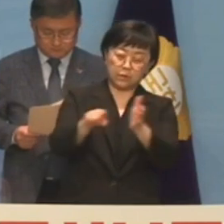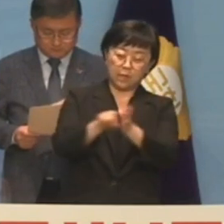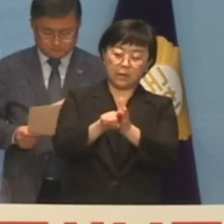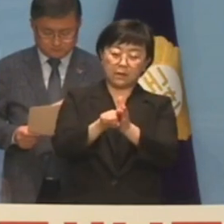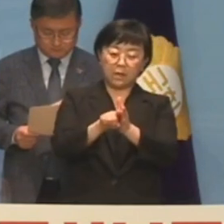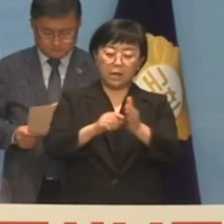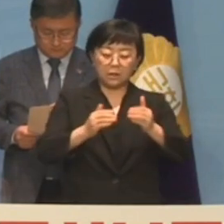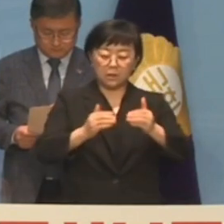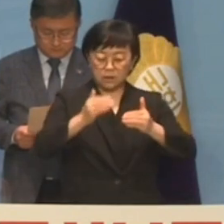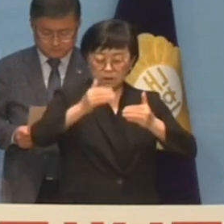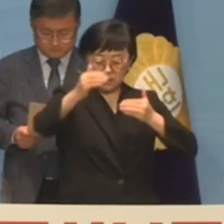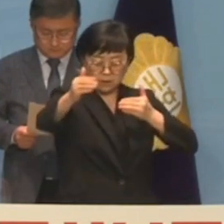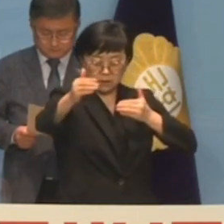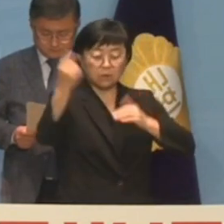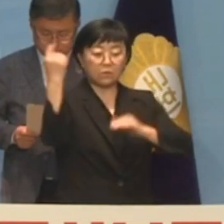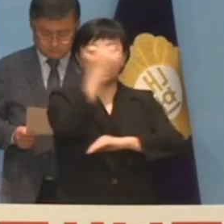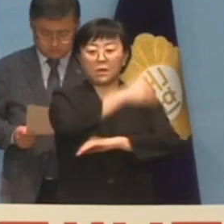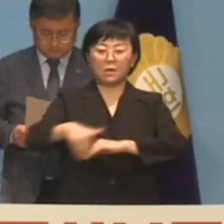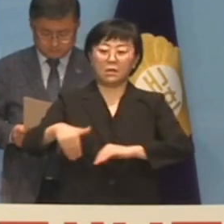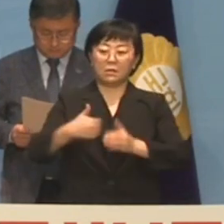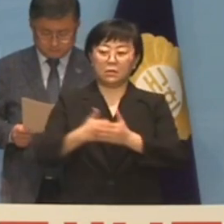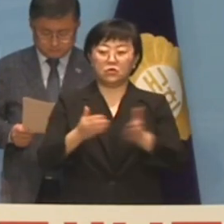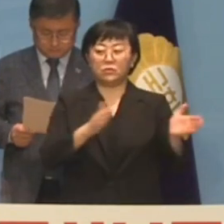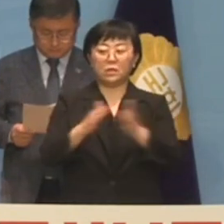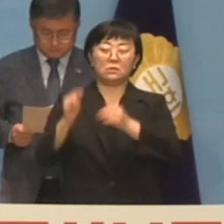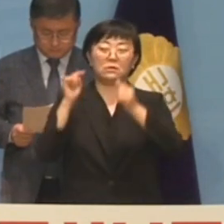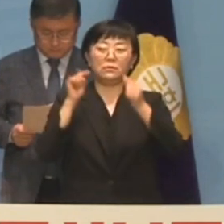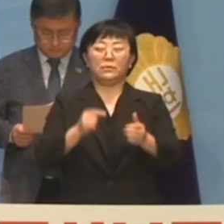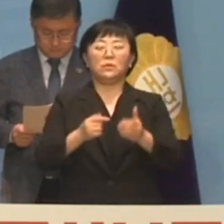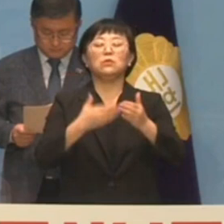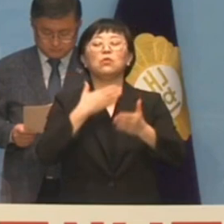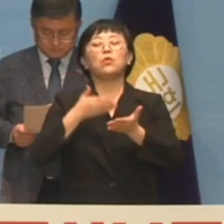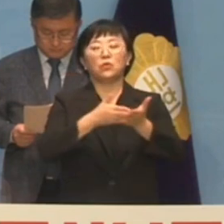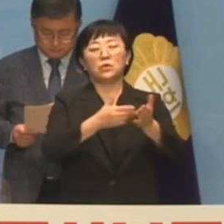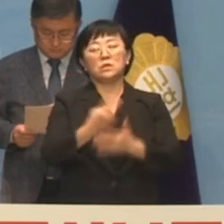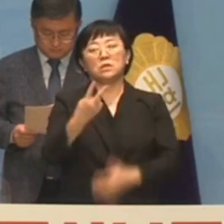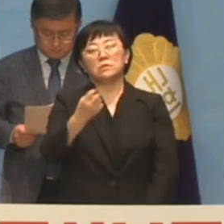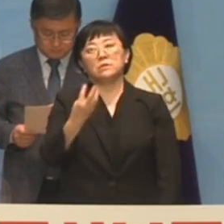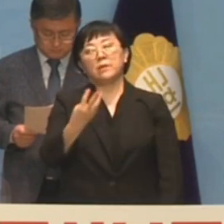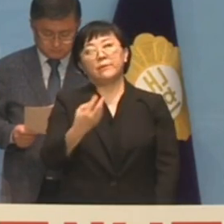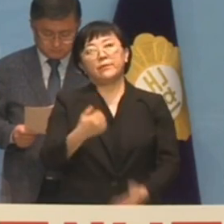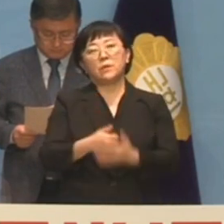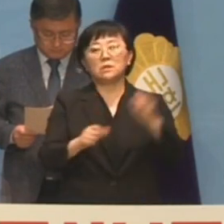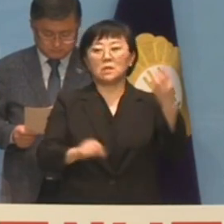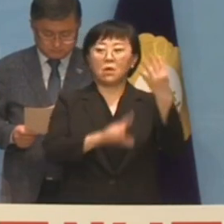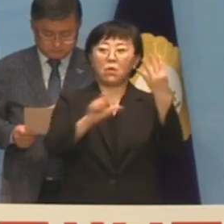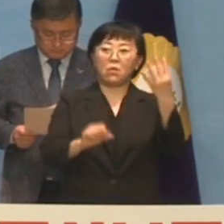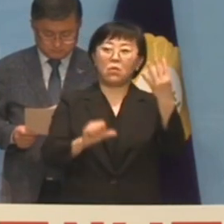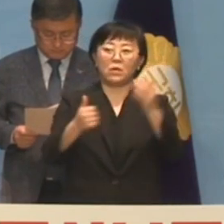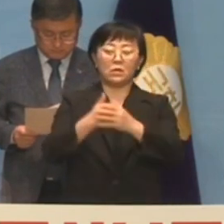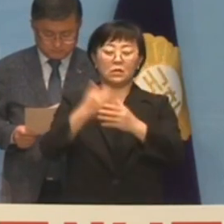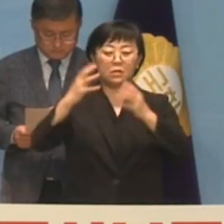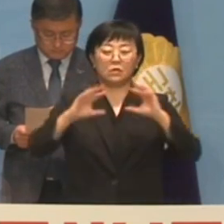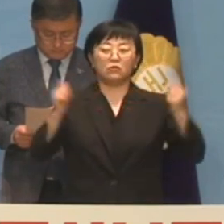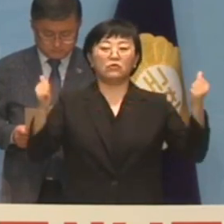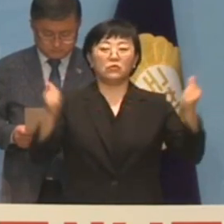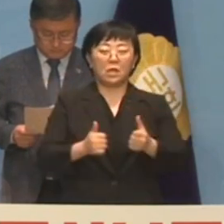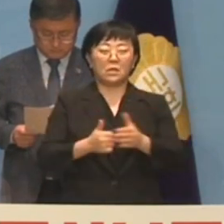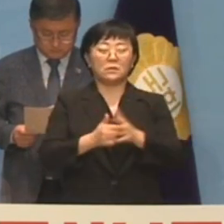호흡의 육성 방안을 마련할 것을 요구한다. 2023년 4월 5일 대한민국 국회